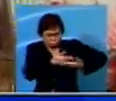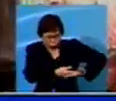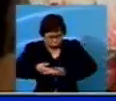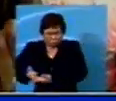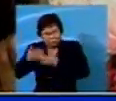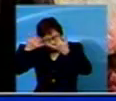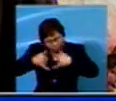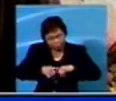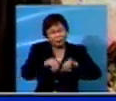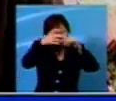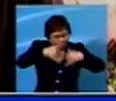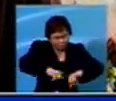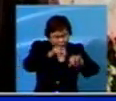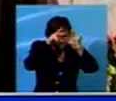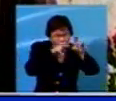menghormati